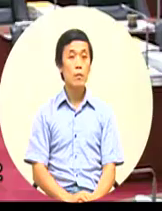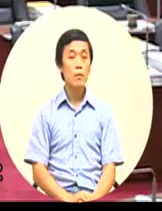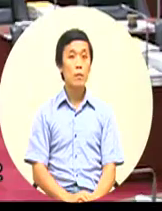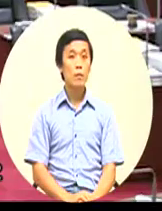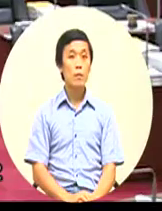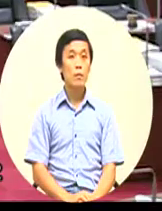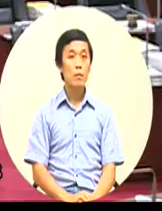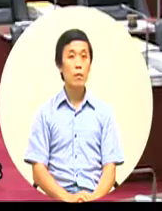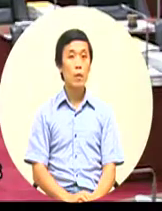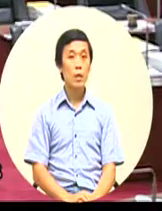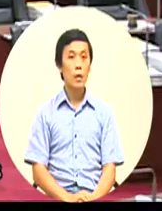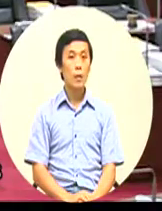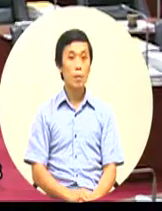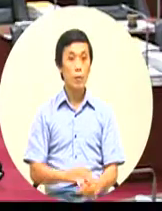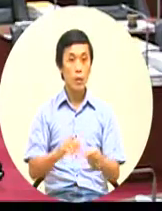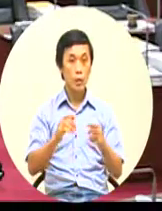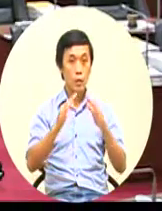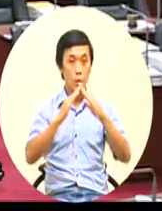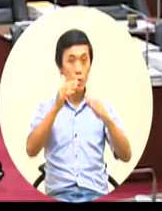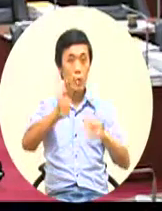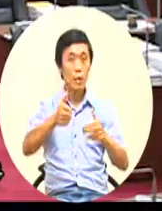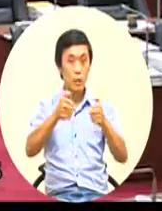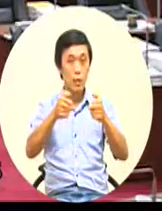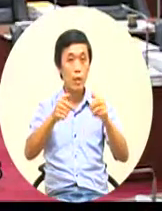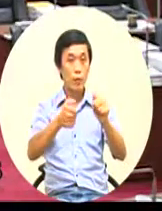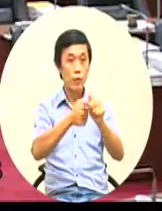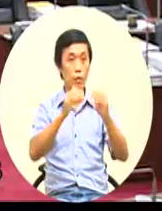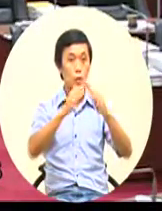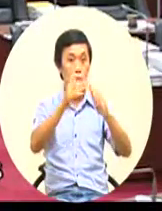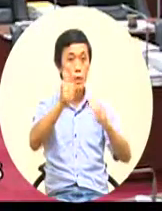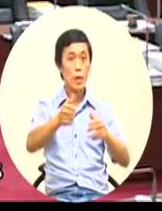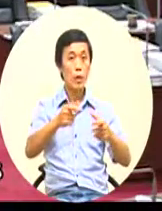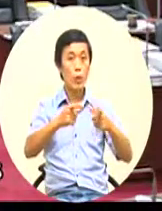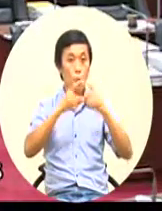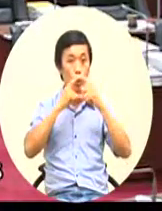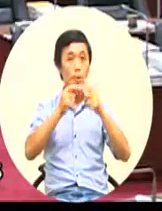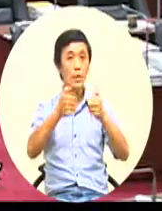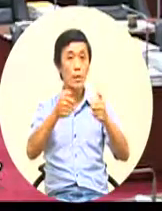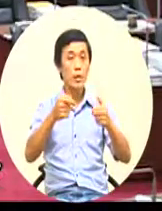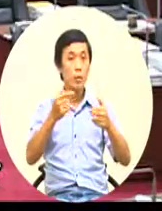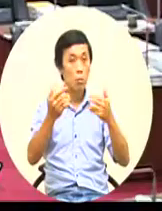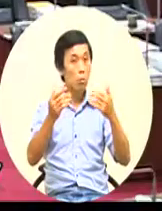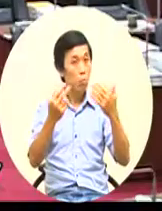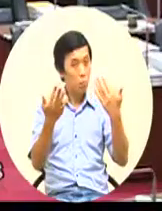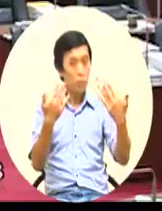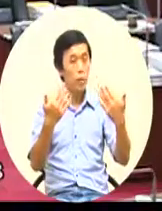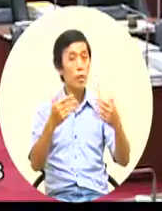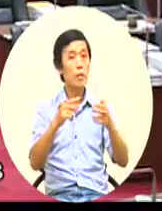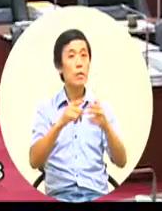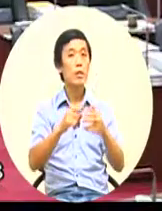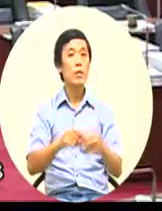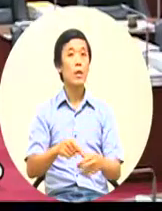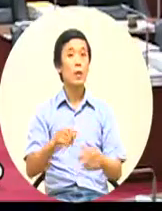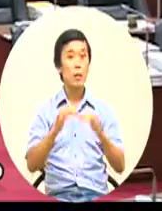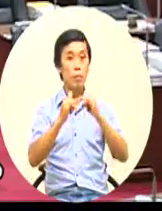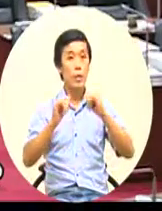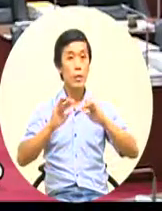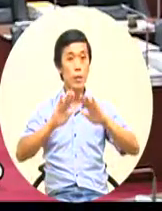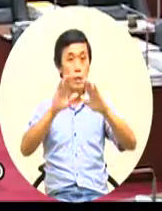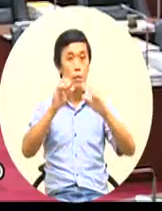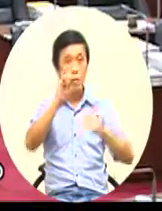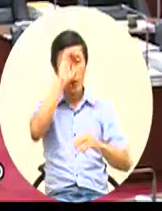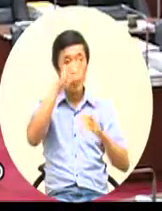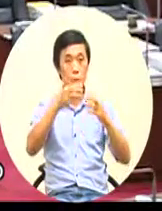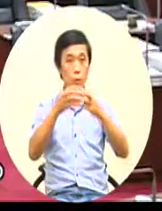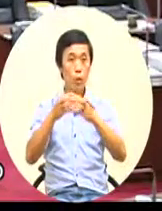麦克风， 来，多谢市长甲副市长，他都对咱的回应吼，咱非常的清楚。我想咱民进党团这道的总咨询就